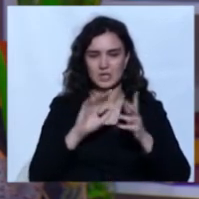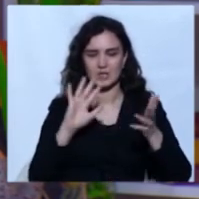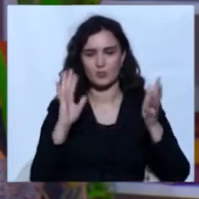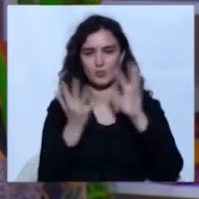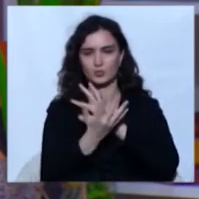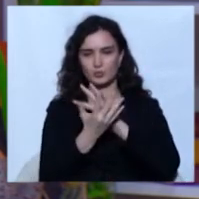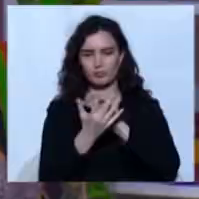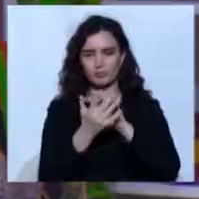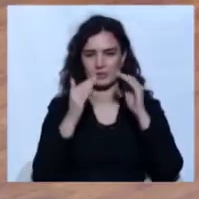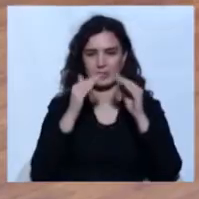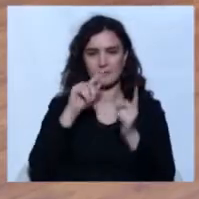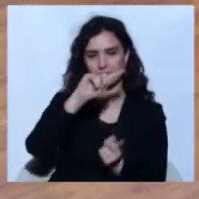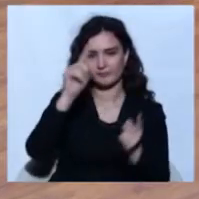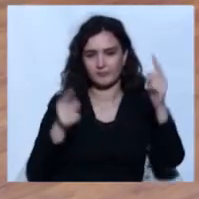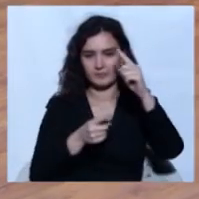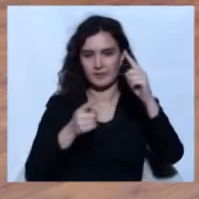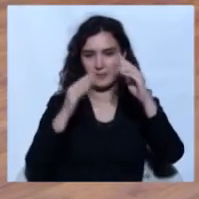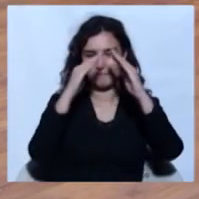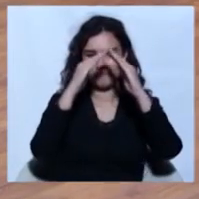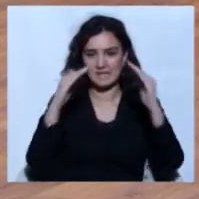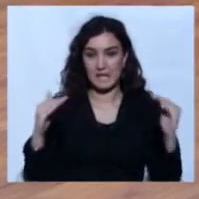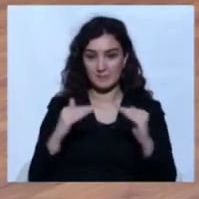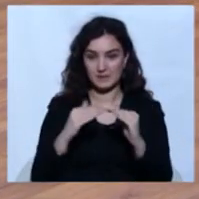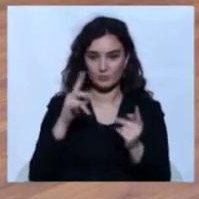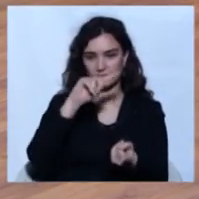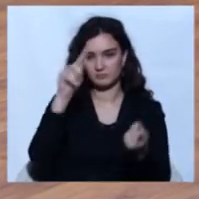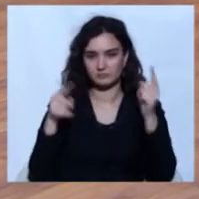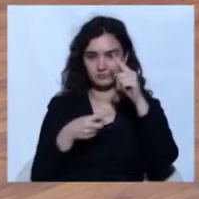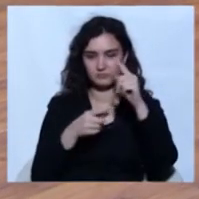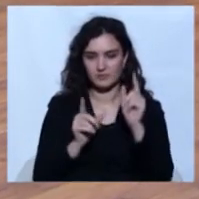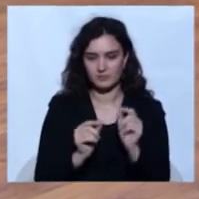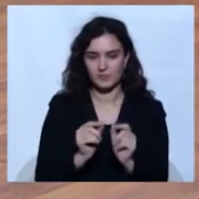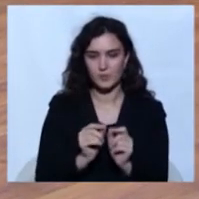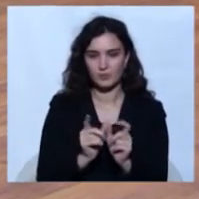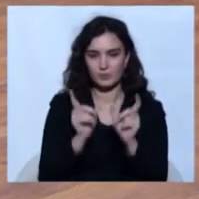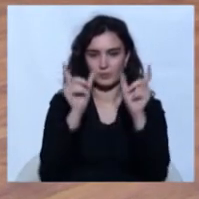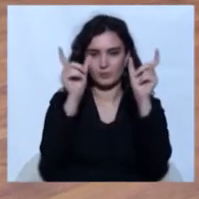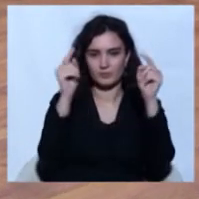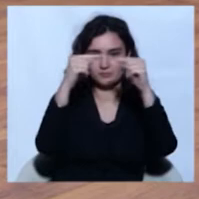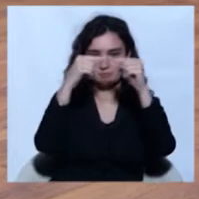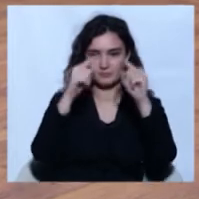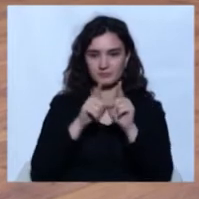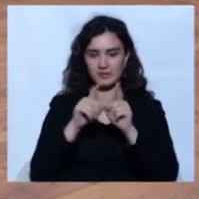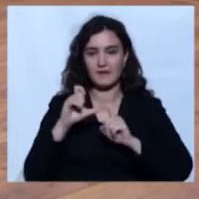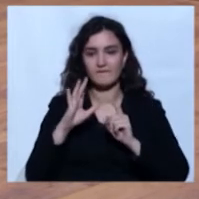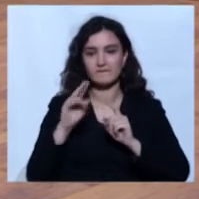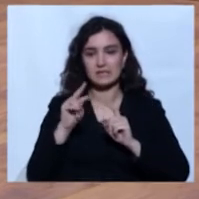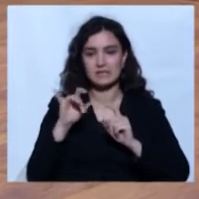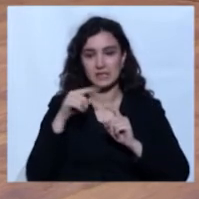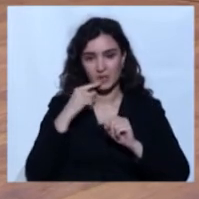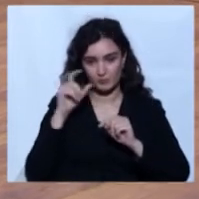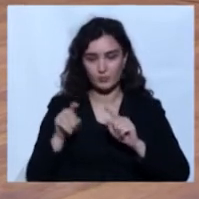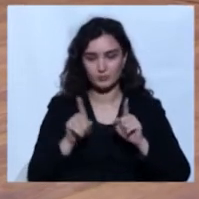გადმობრუნებული პირამიდა. სხვათაშორის ამის შესახებ ამბობდა ევკლიდეც, მაგრამ თავარი,